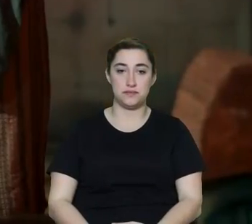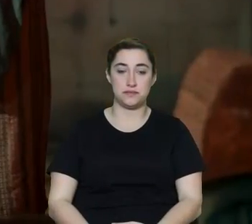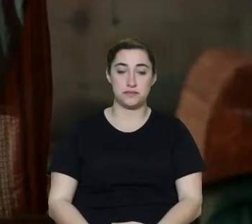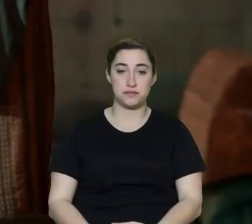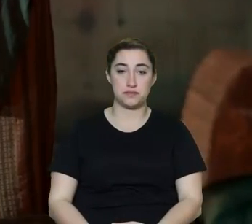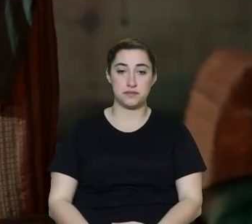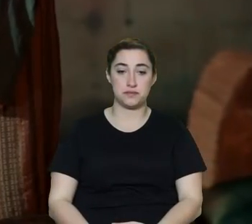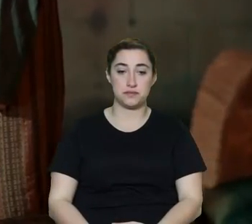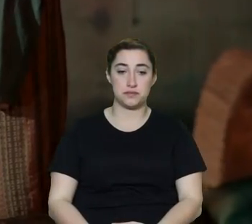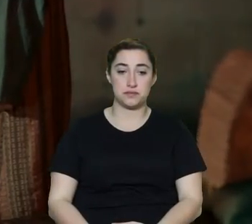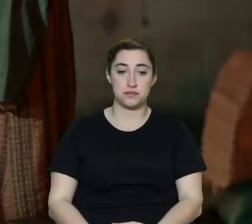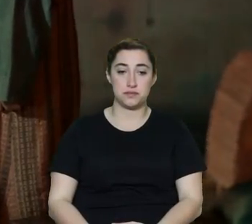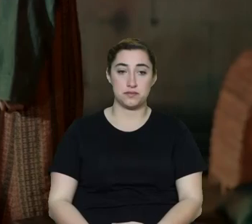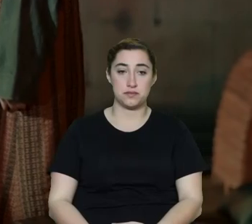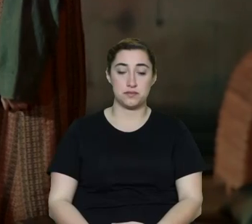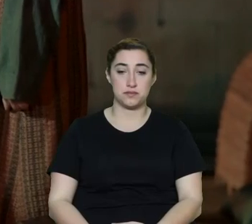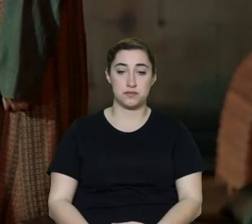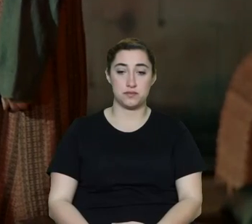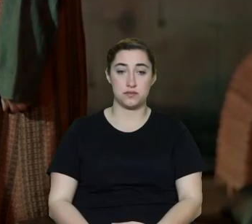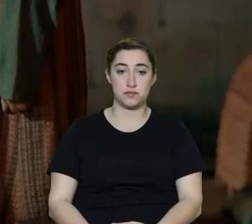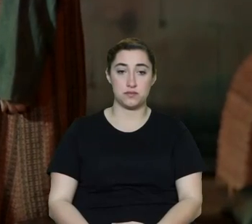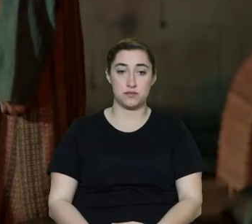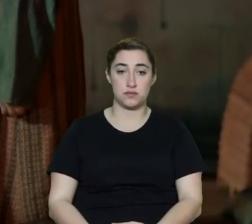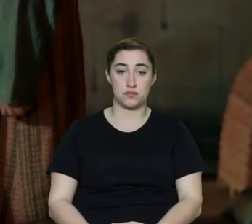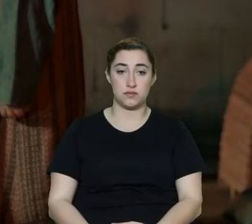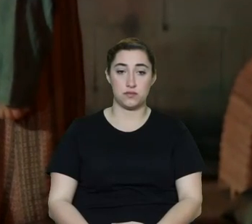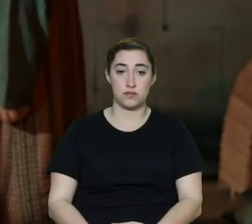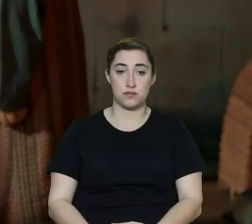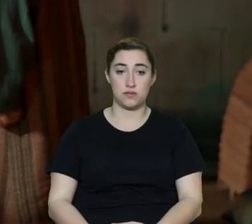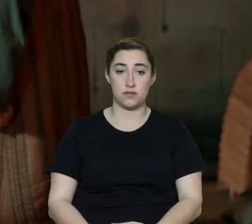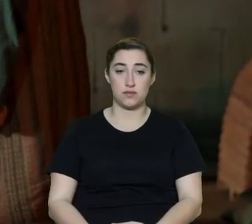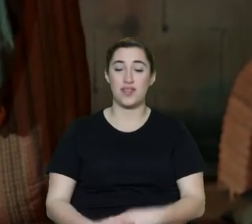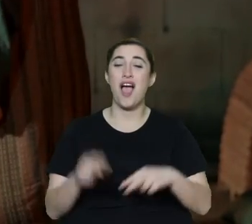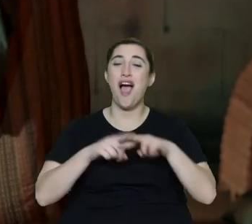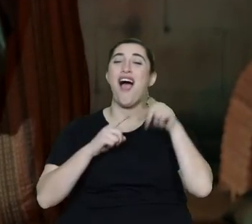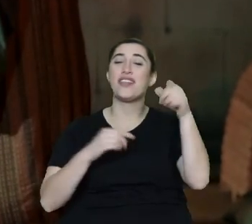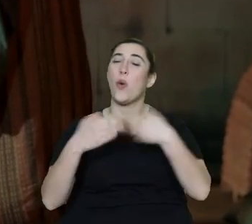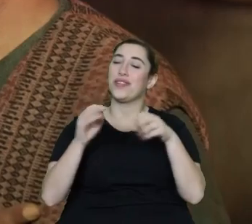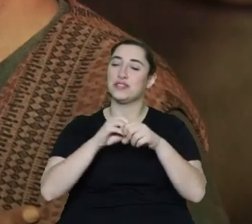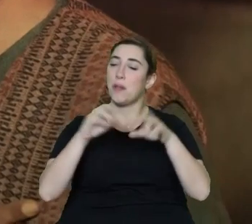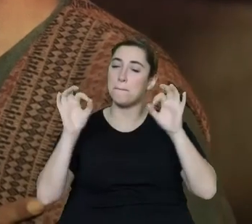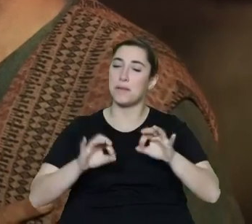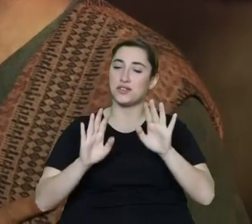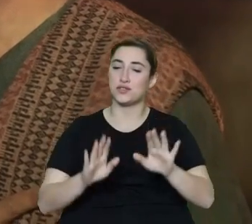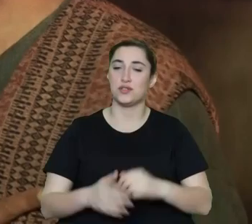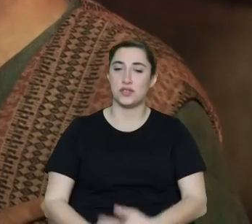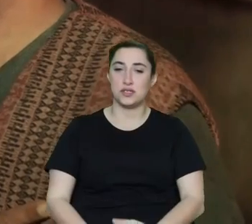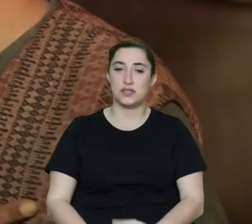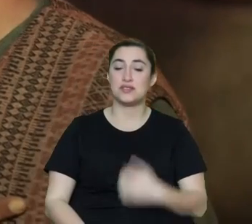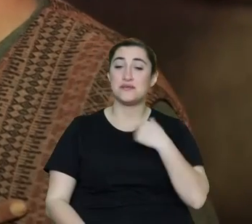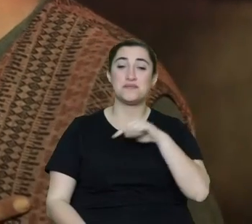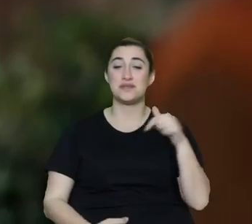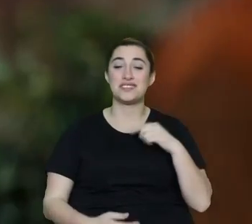uğradığını şaşırıp öylece kala kaldı. Şeyh durup Yunus'a döndü. Aynalarının hücresinden başlayasın.